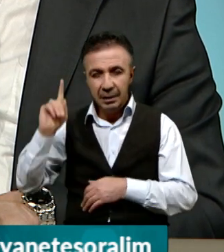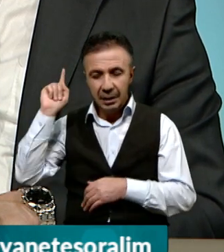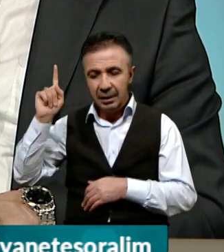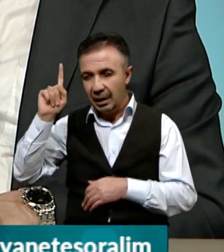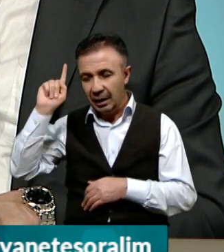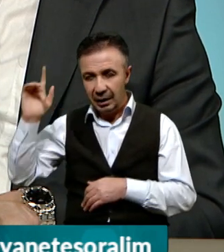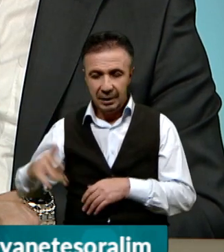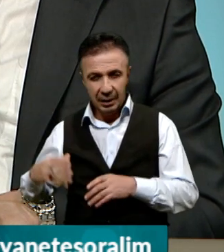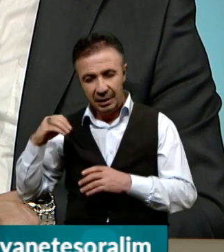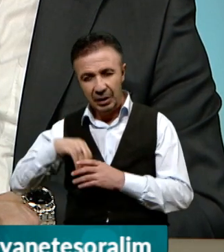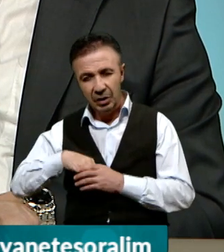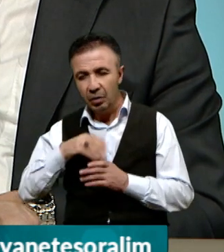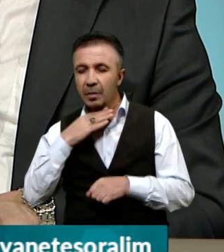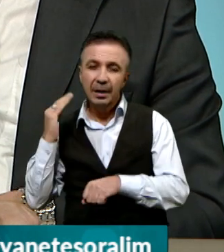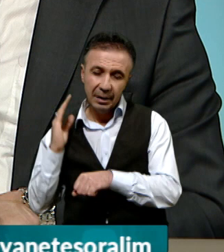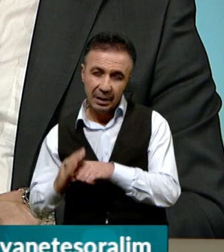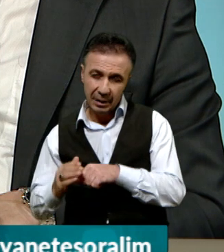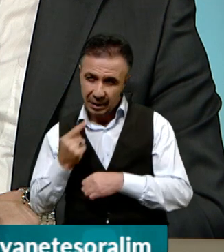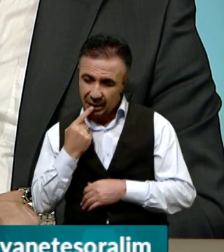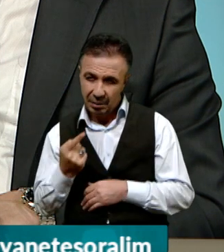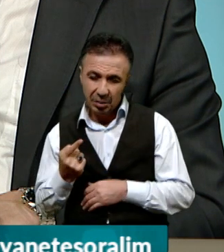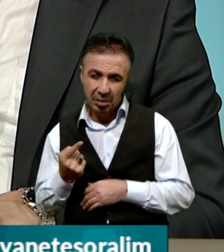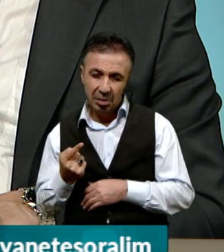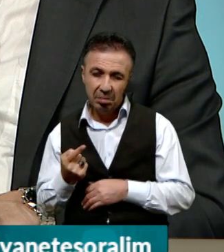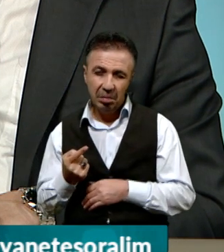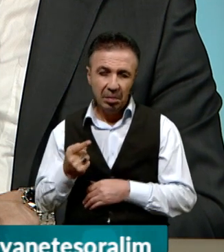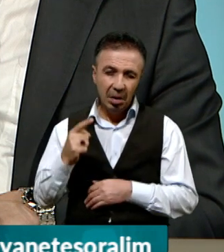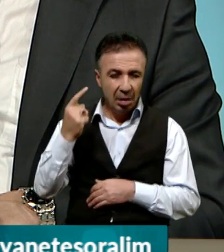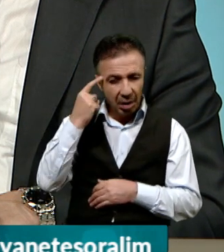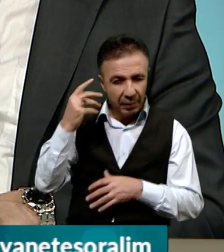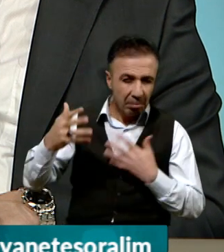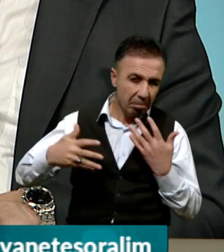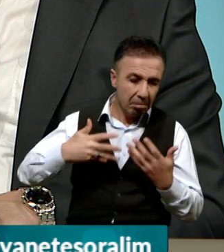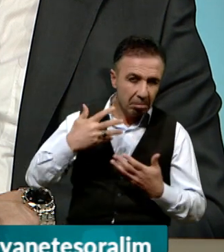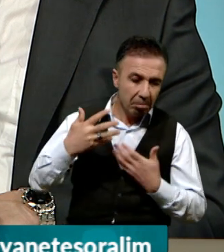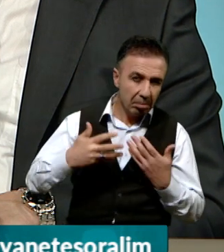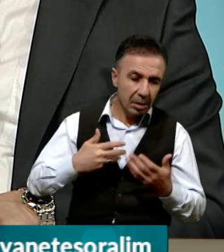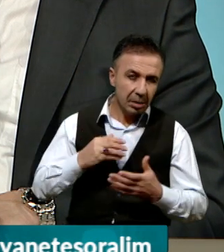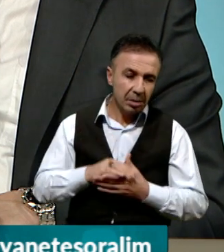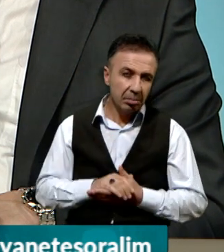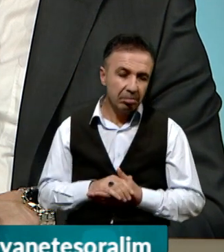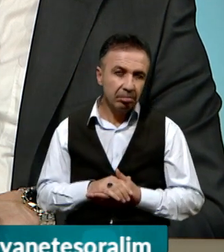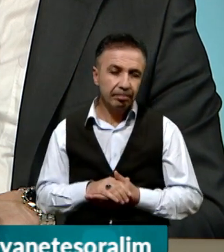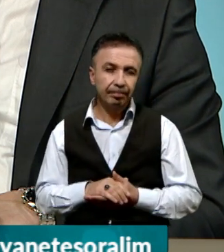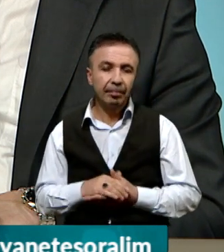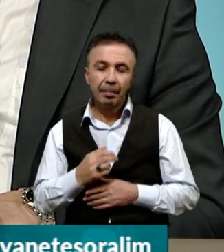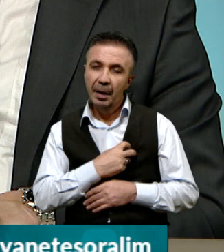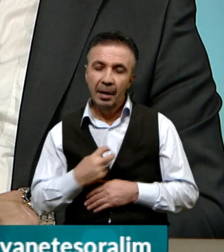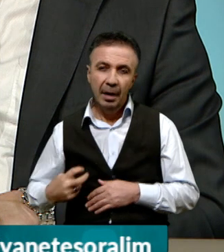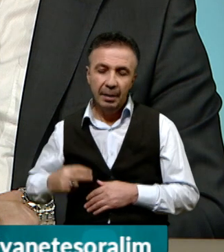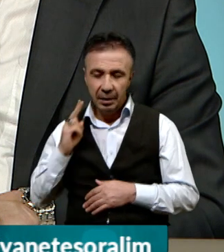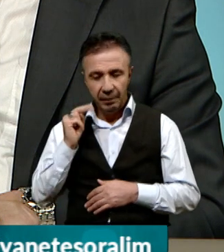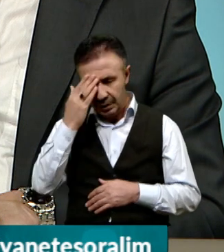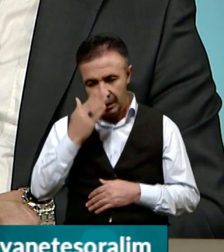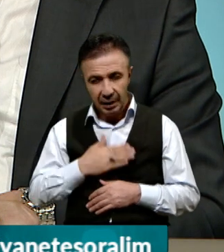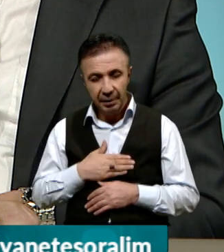Peygamber Efendimiz için de kesilir demişler. Şimdi bir kafa karışıklığı söz konusu. Aslında Peygamberimiz için kesilir